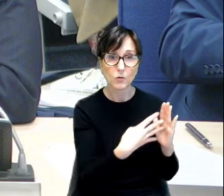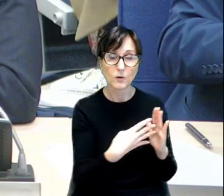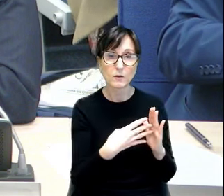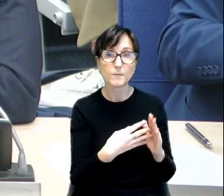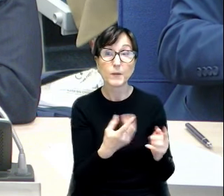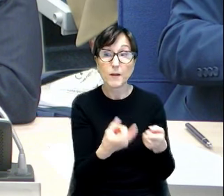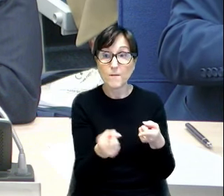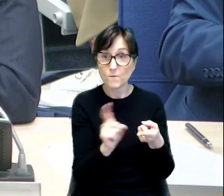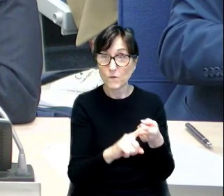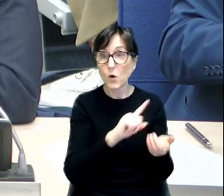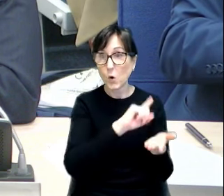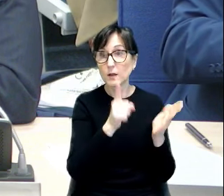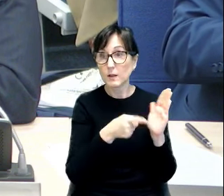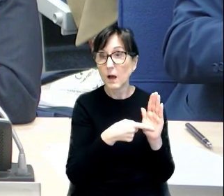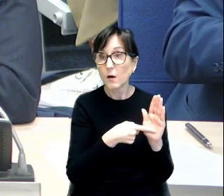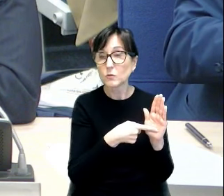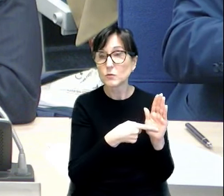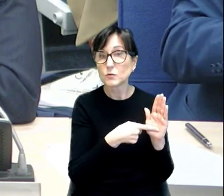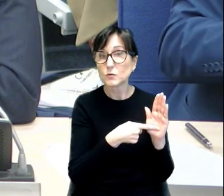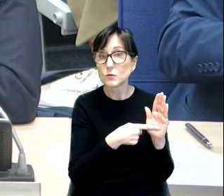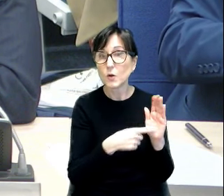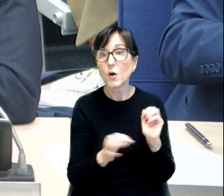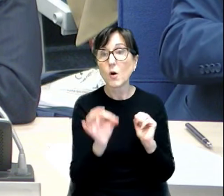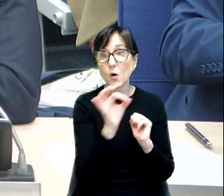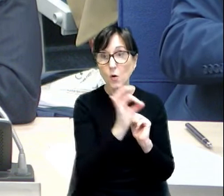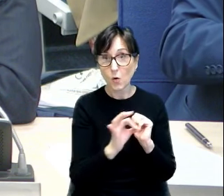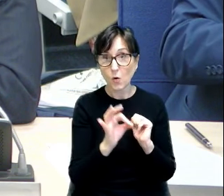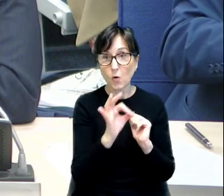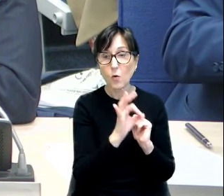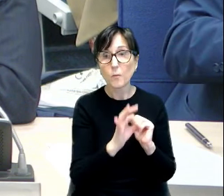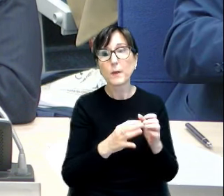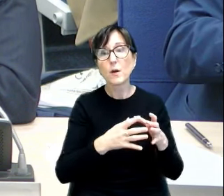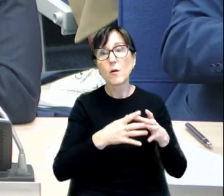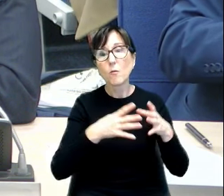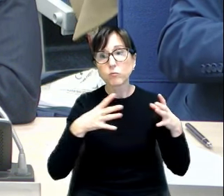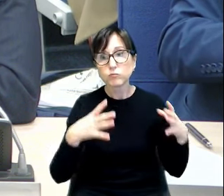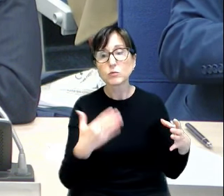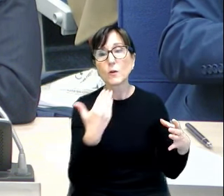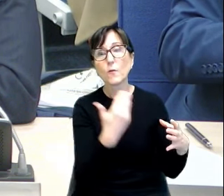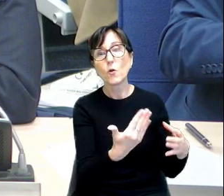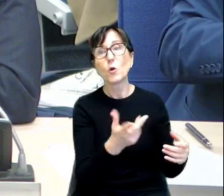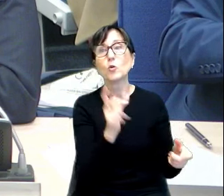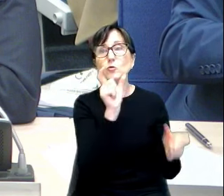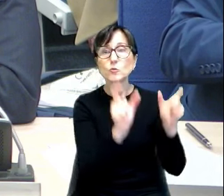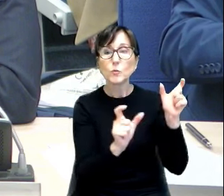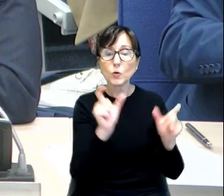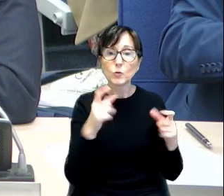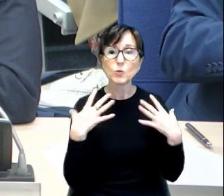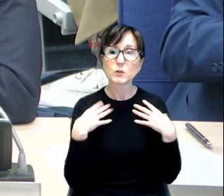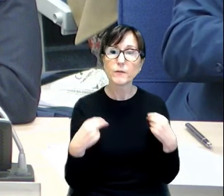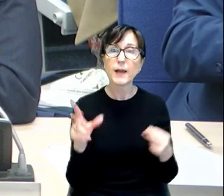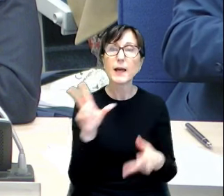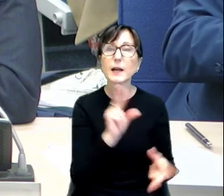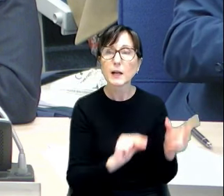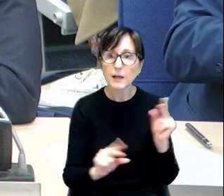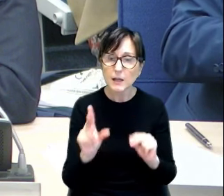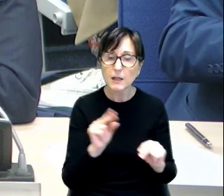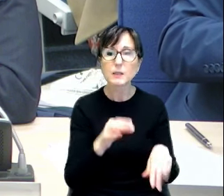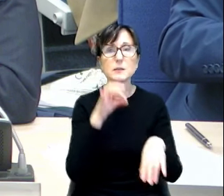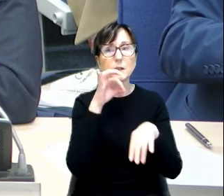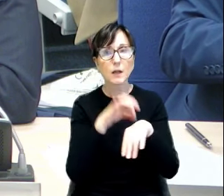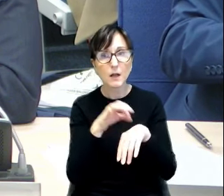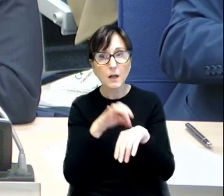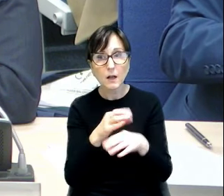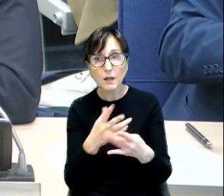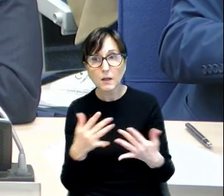kurie susiję būtent su didesne žmonių sveikatos rizika galimybėm ligom ir taip toliau tai čia mes